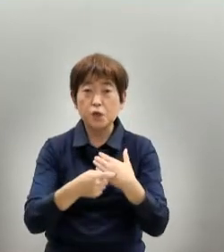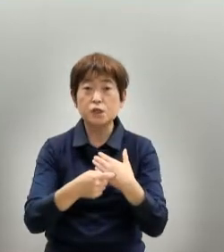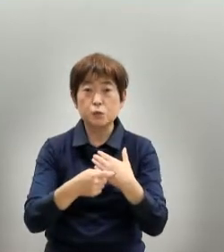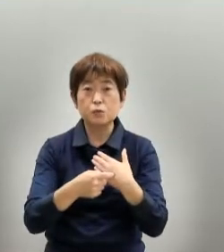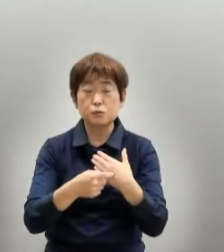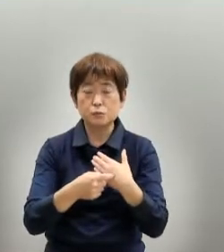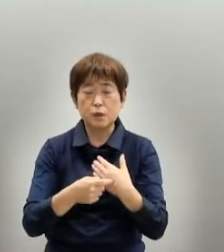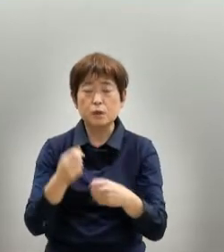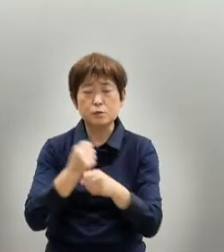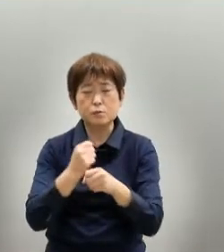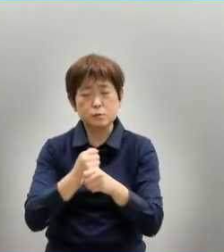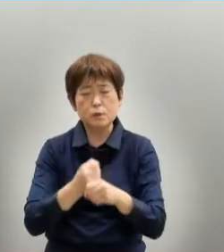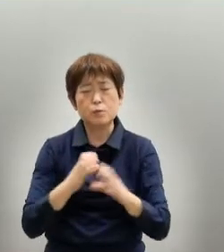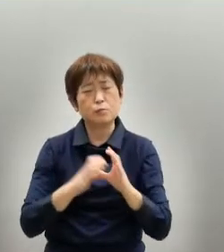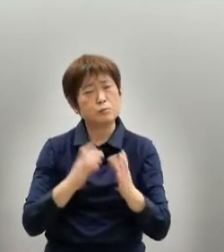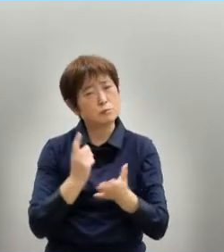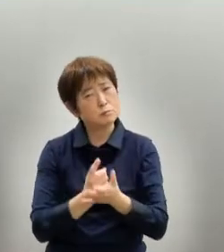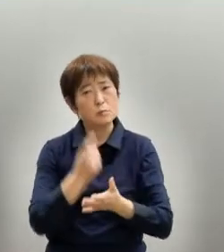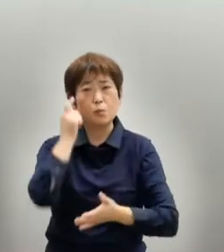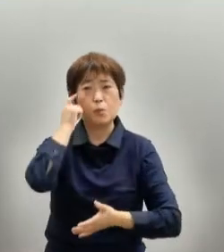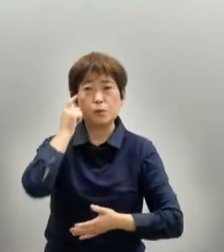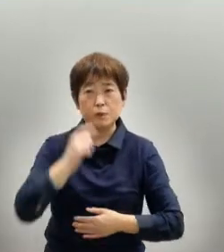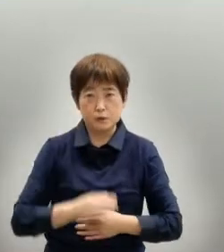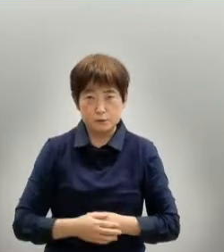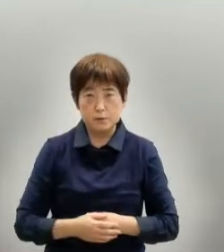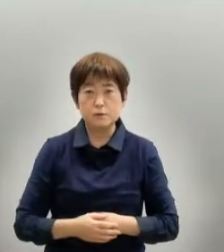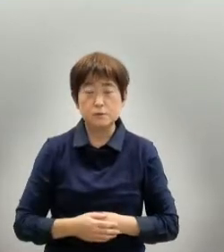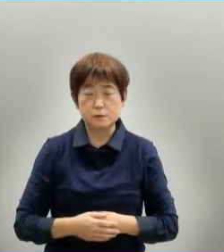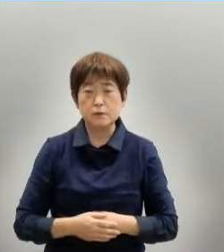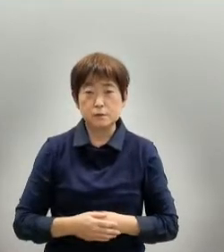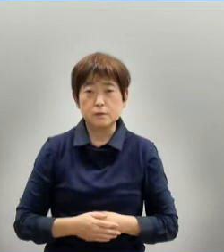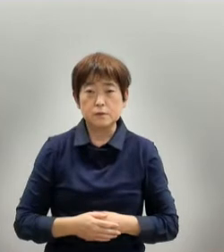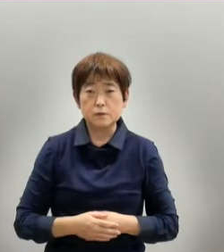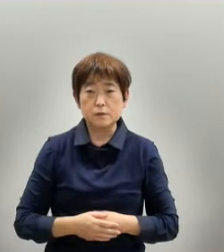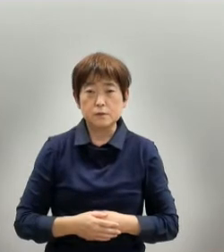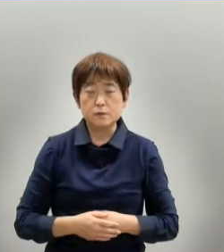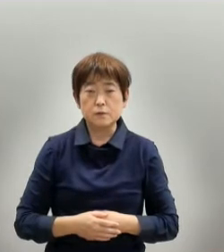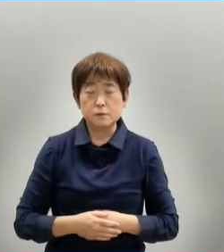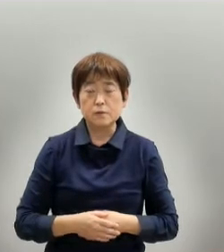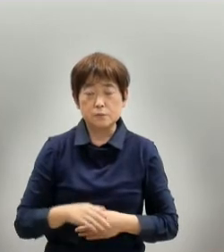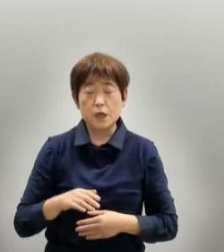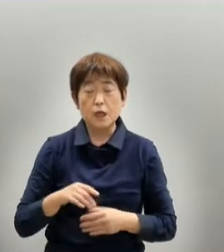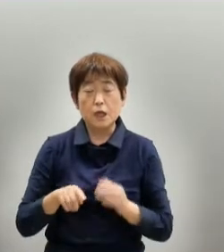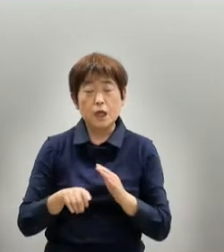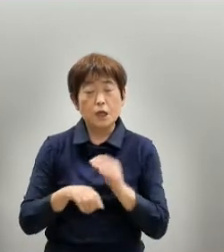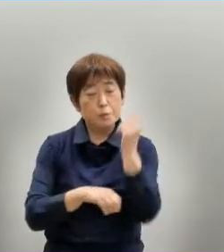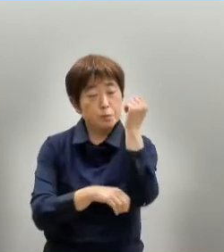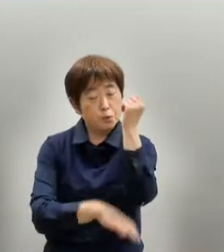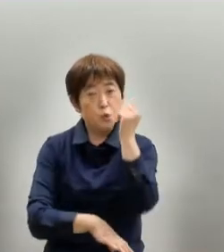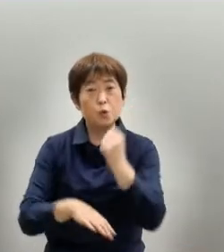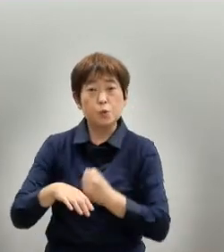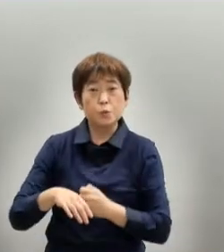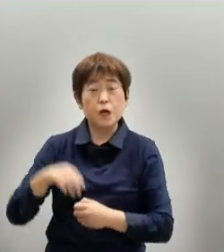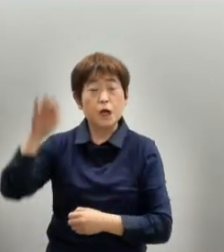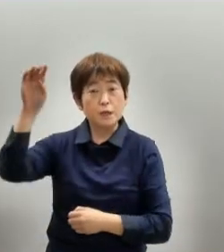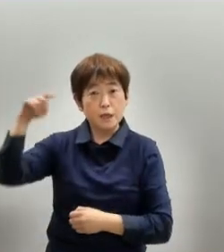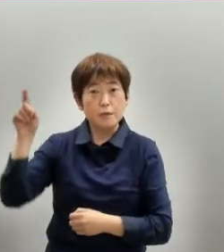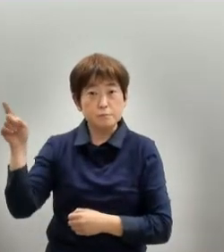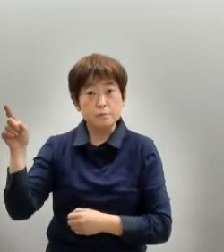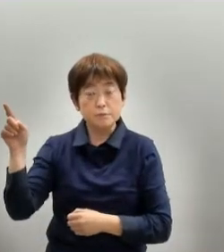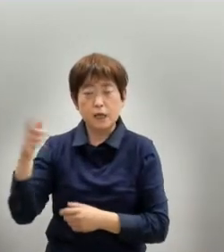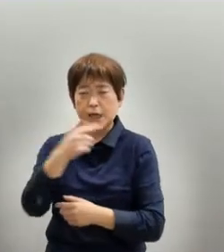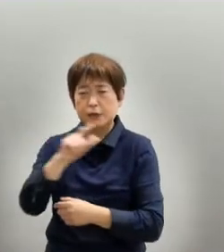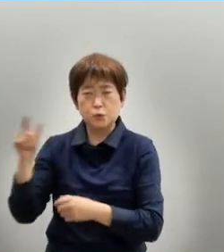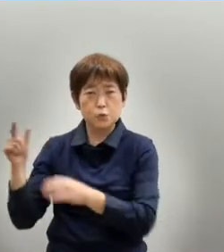ってございます。で、冒頭に書いてございますけれども、これは国とか県がですね、さまざまなこれまでの通